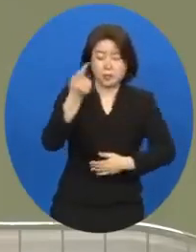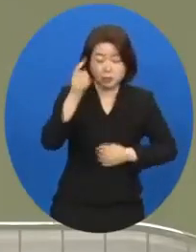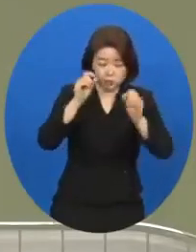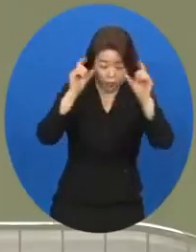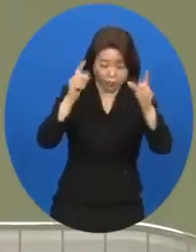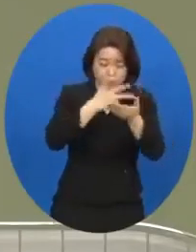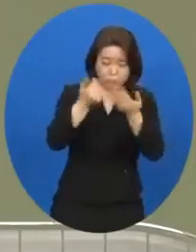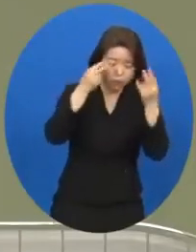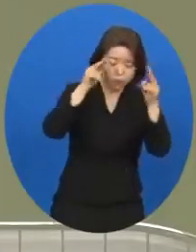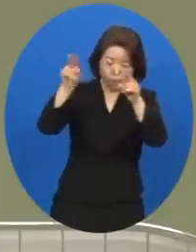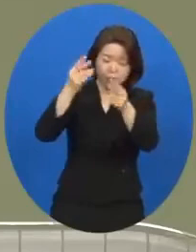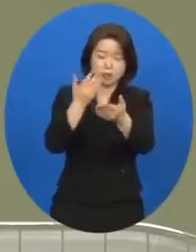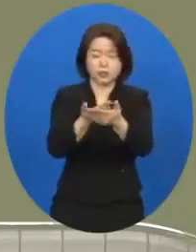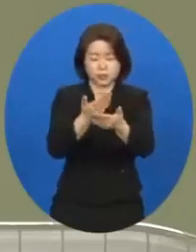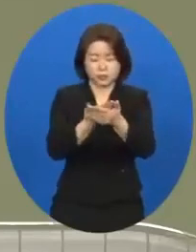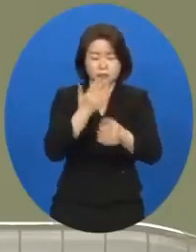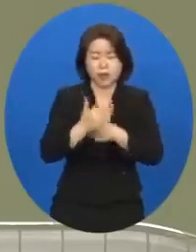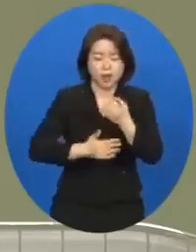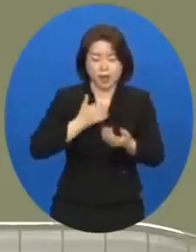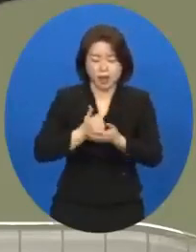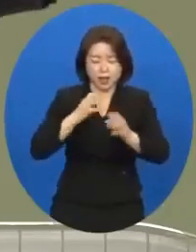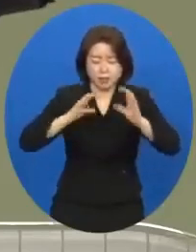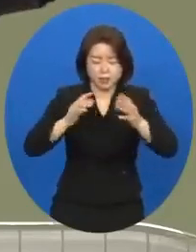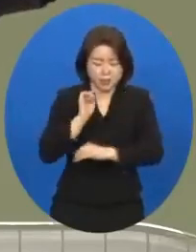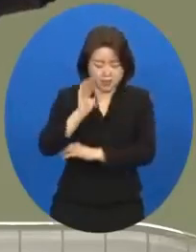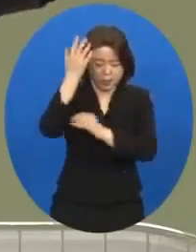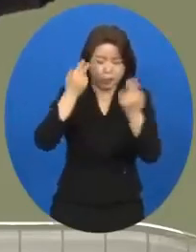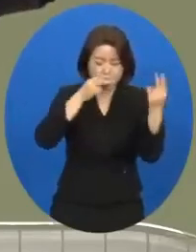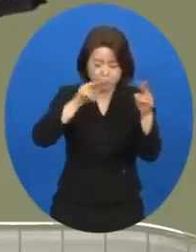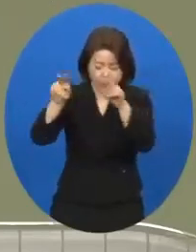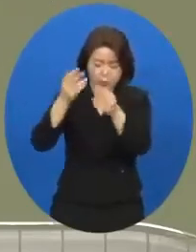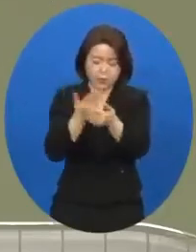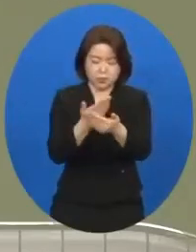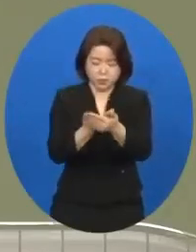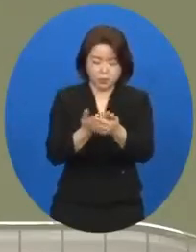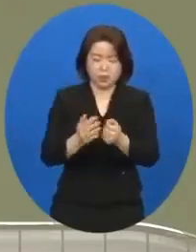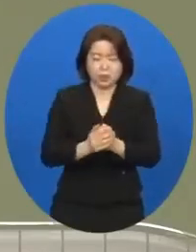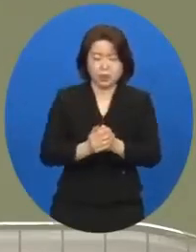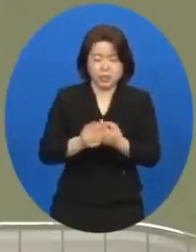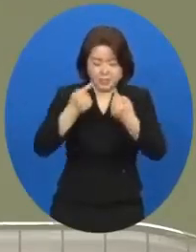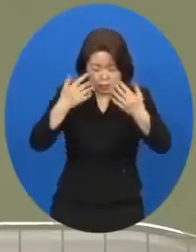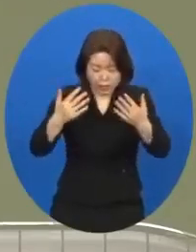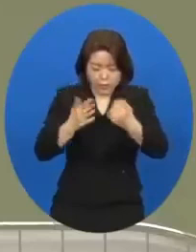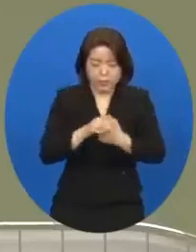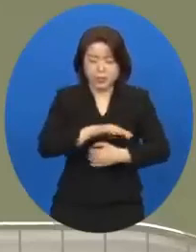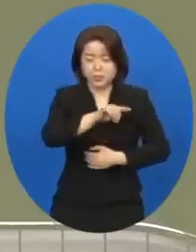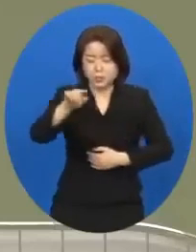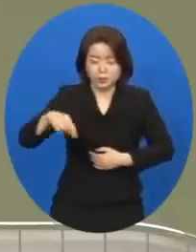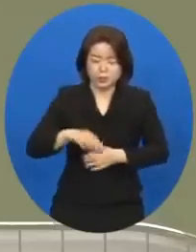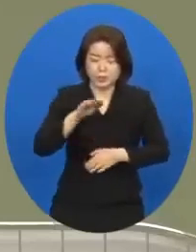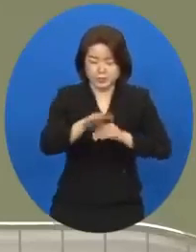열어 주를 보게 하시고 하나님의 나라의 영광을 보게 하시고, 그리고 정확하게 저들의 걸음을